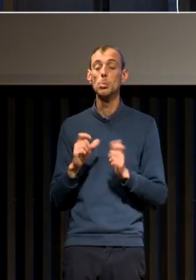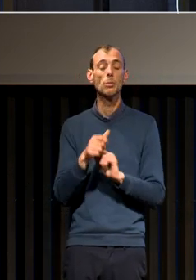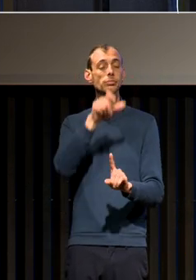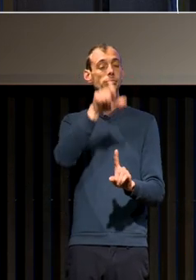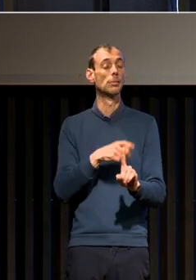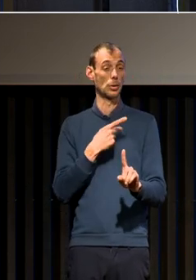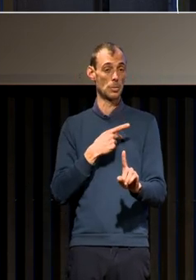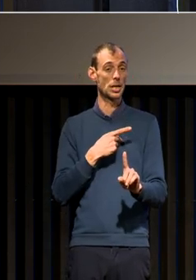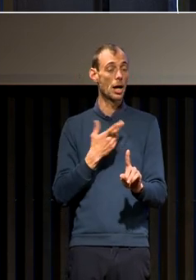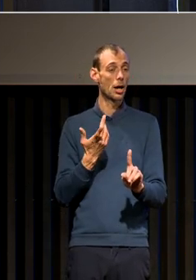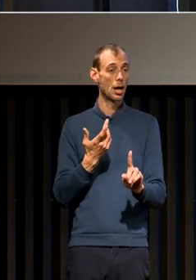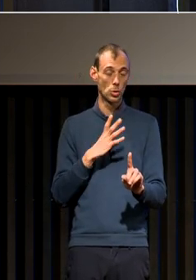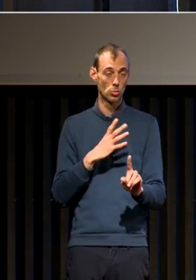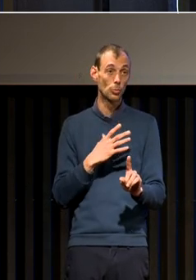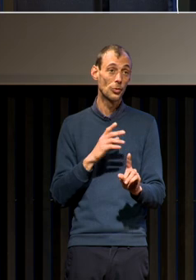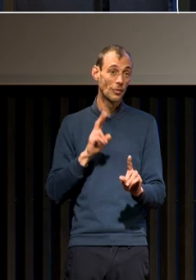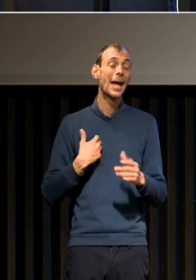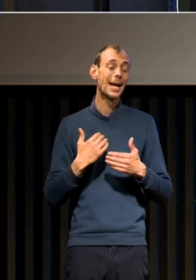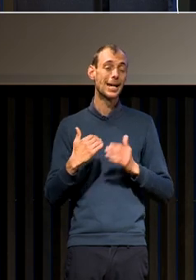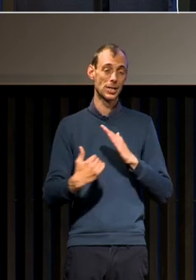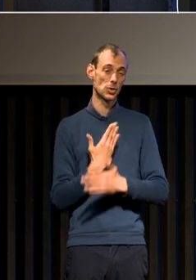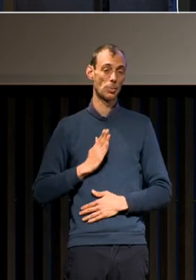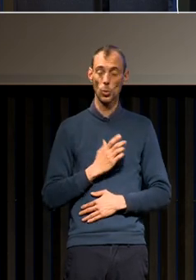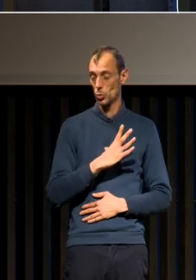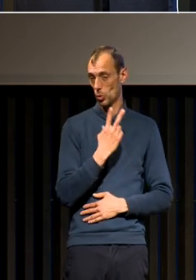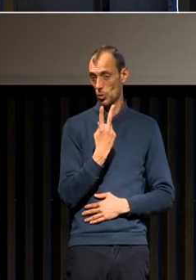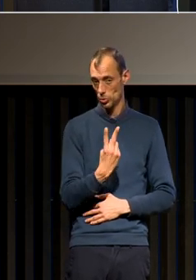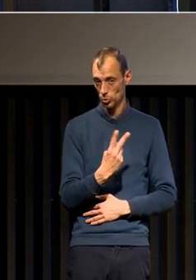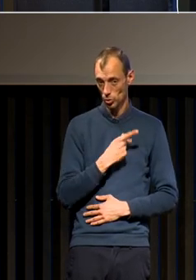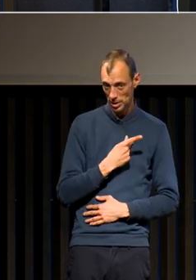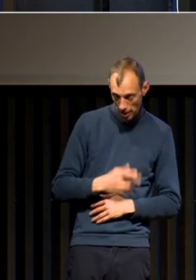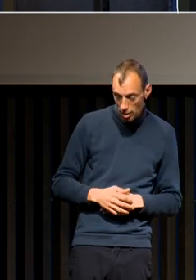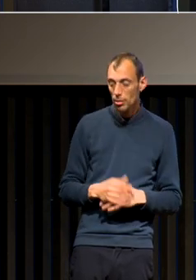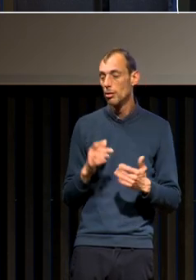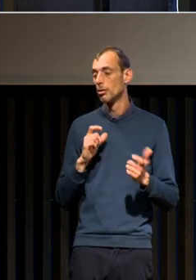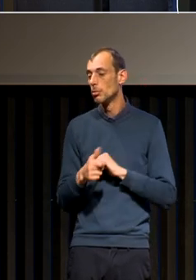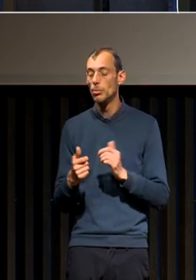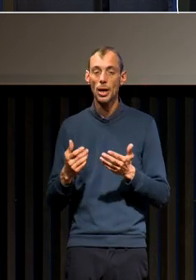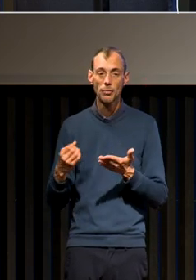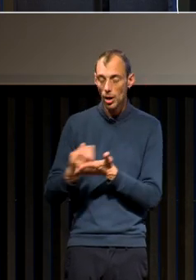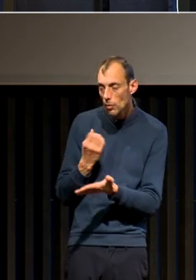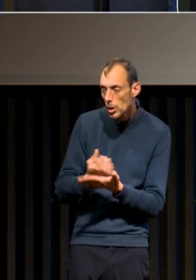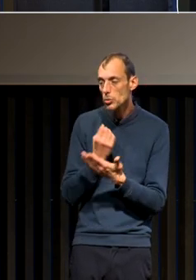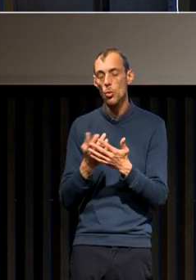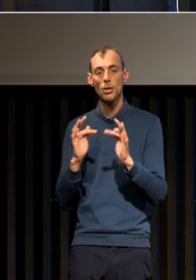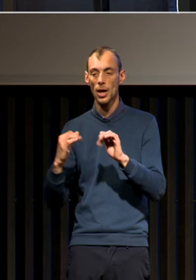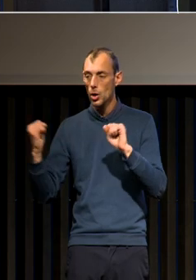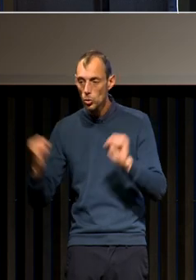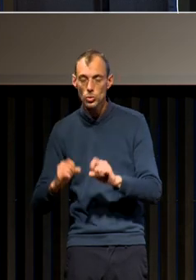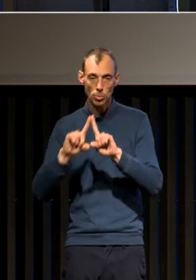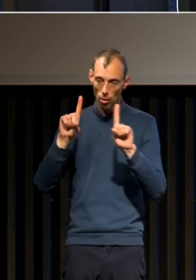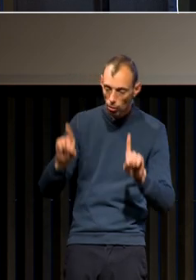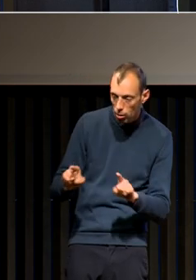du CECOS. Nous sommes 2 à consulter. Le bilan, l'information, le recueil de consentement, on les informe de toutes